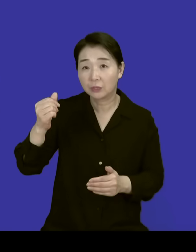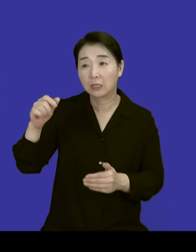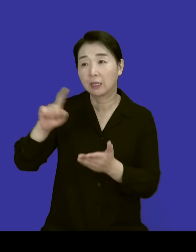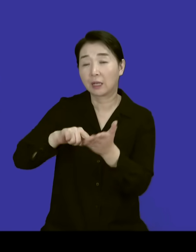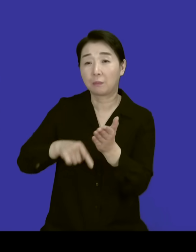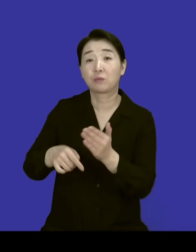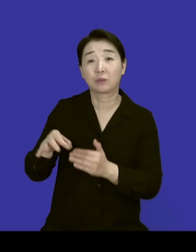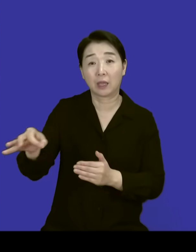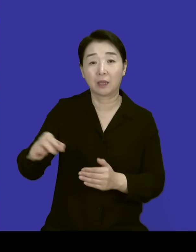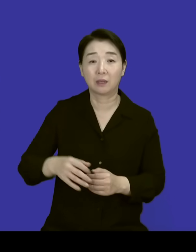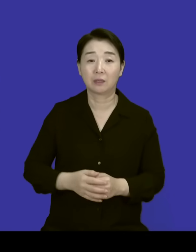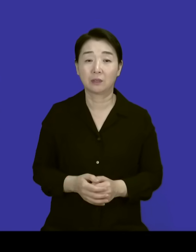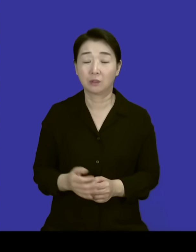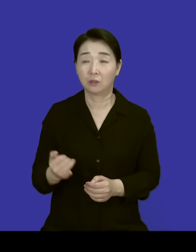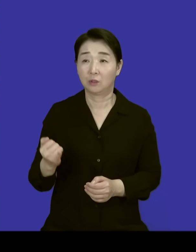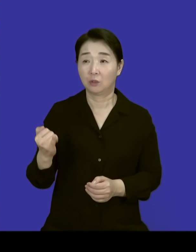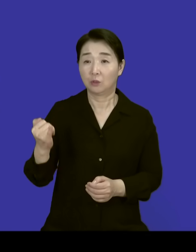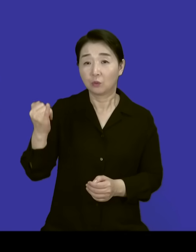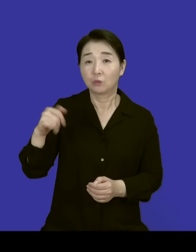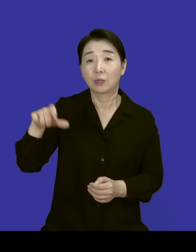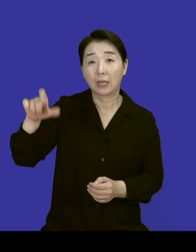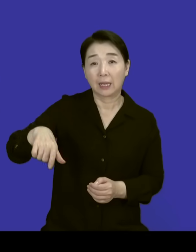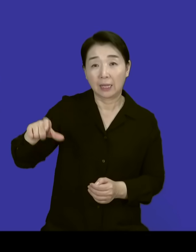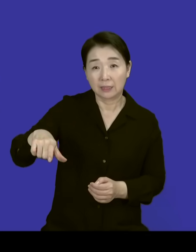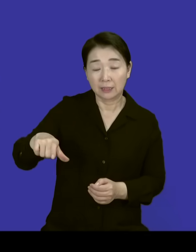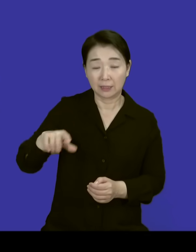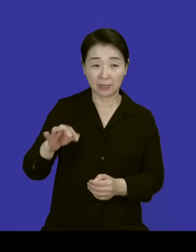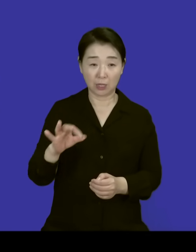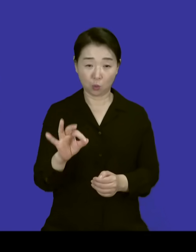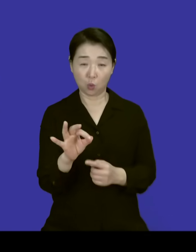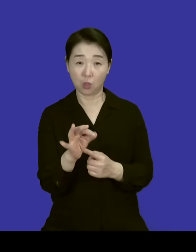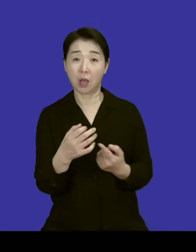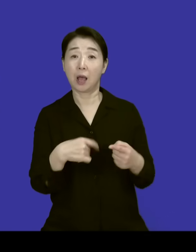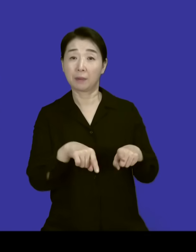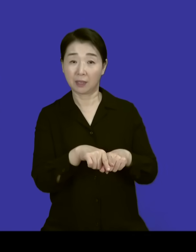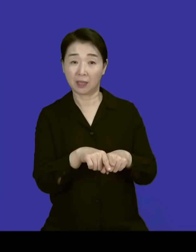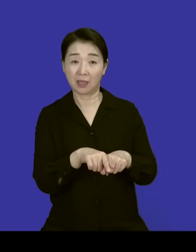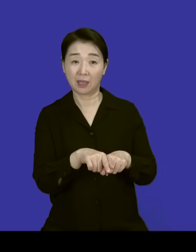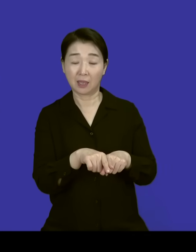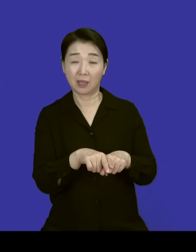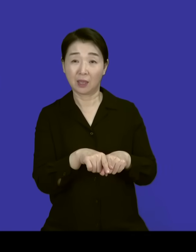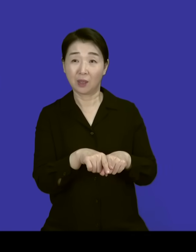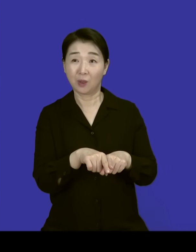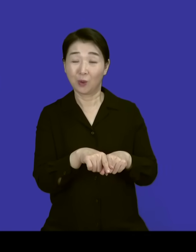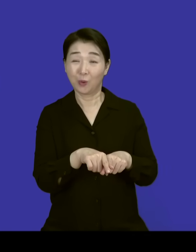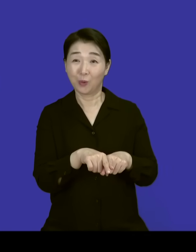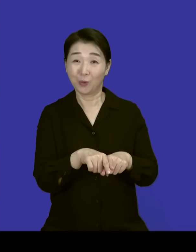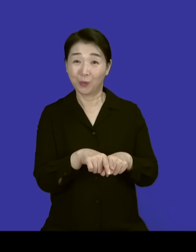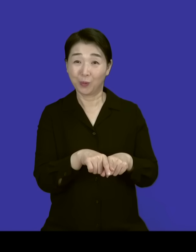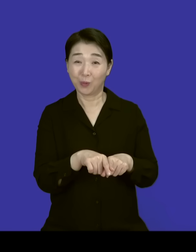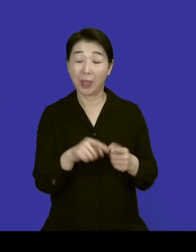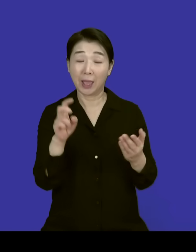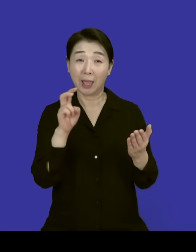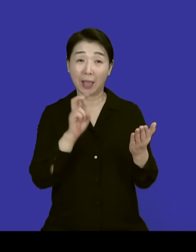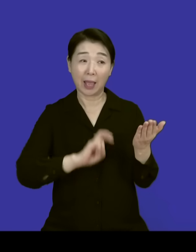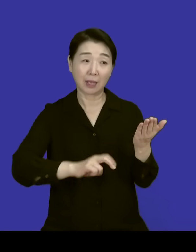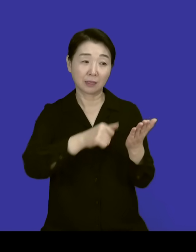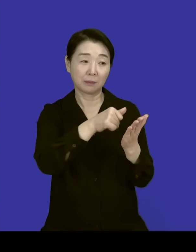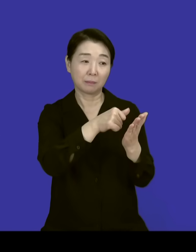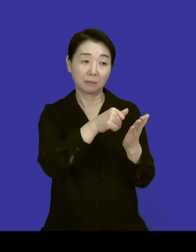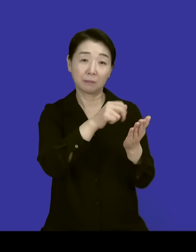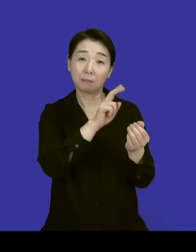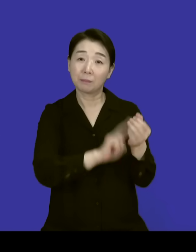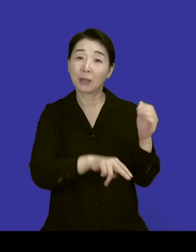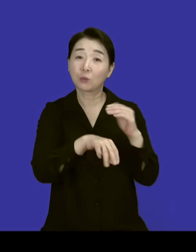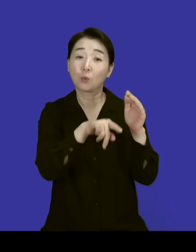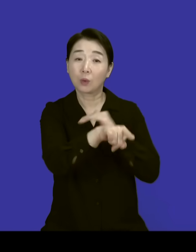누나 카드랑 제가 갖고 있던 돈이랑 해가지고 낙원상가를 갔어요. 제가 네네. 묻고 불어서. 네. 그래서 가서 이걸 어떻게 해야 되냐 막 물어보고